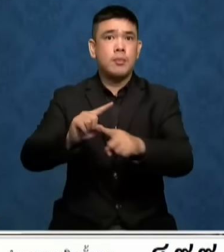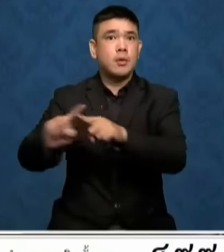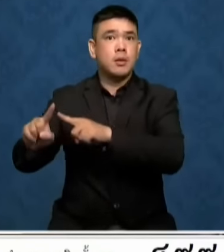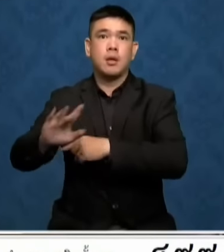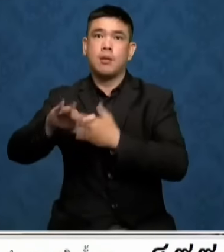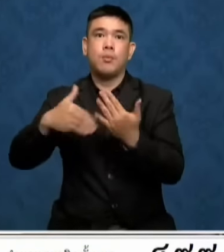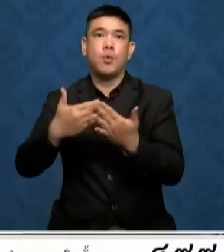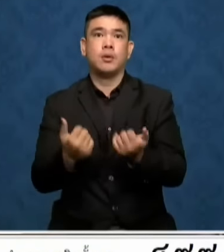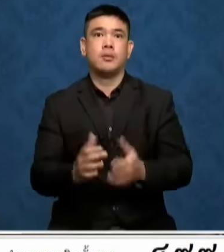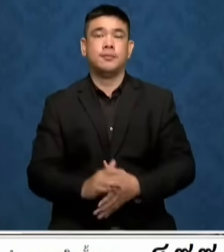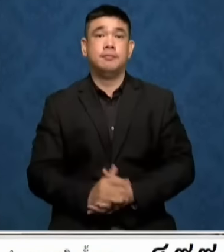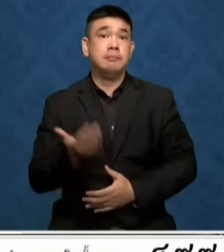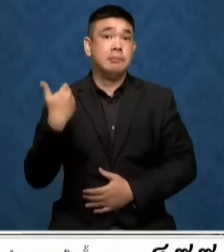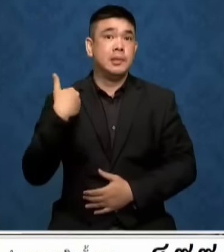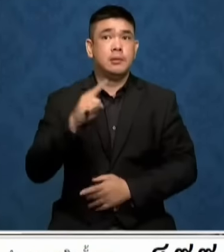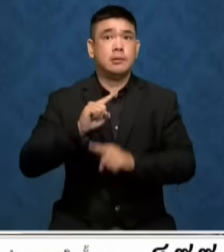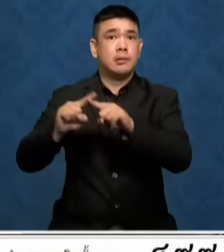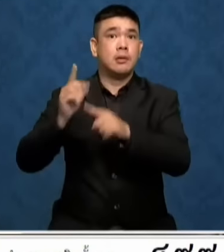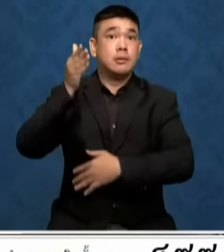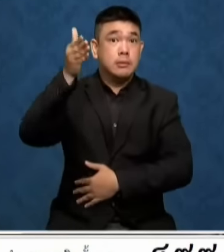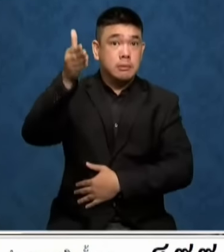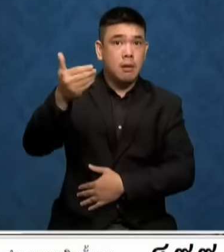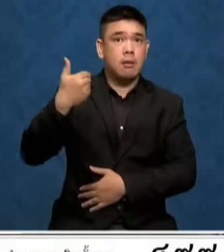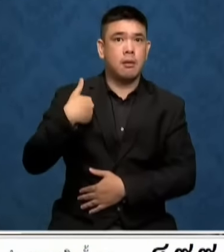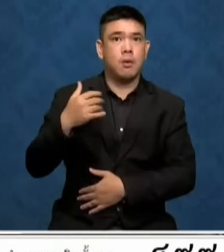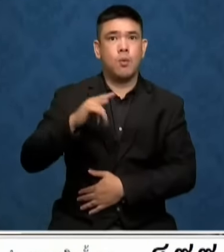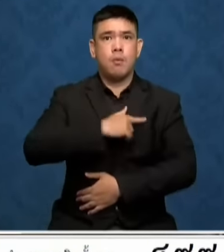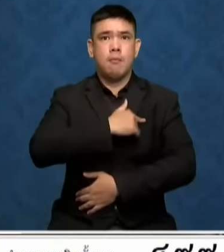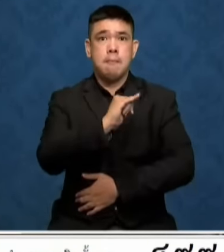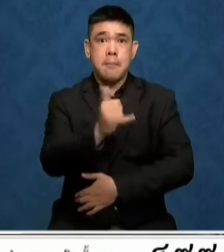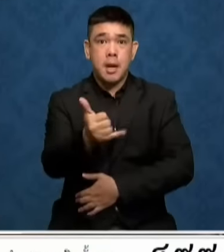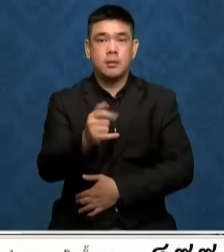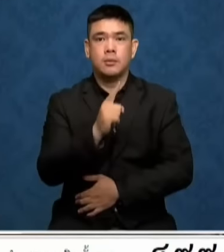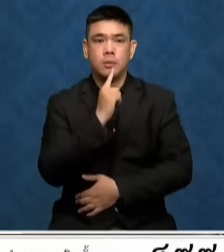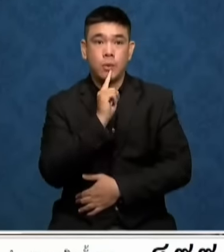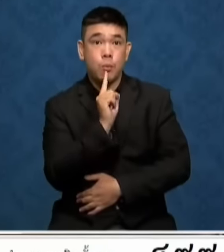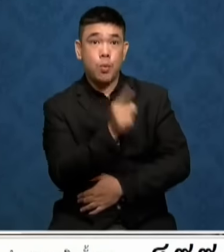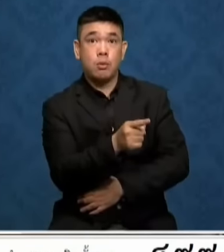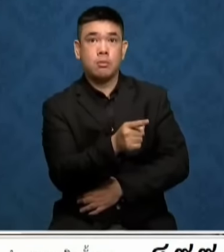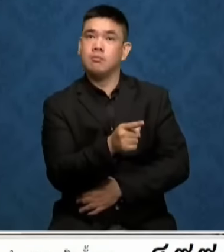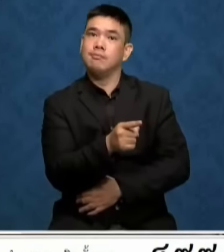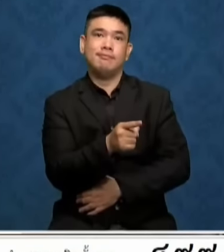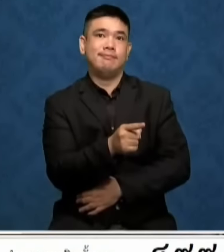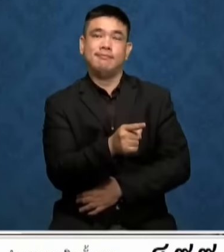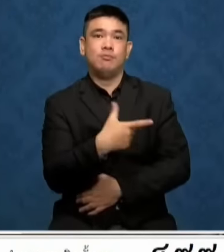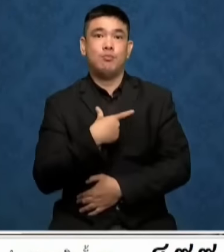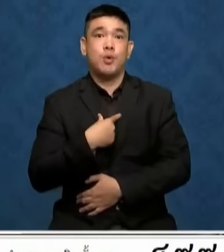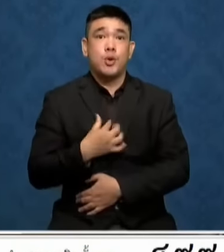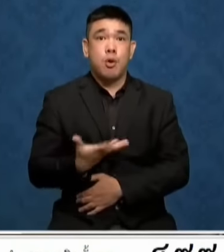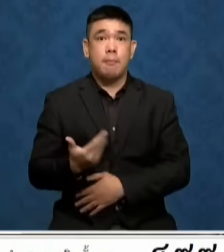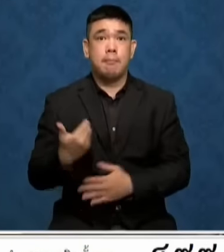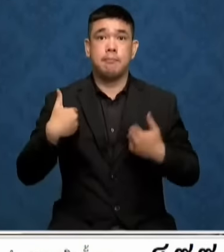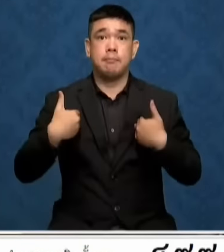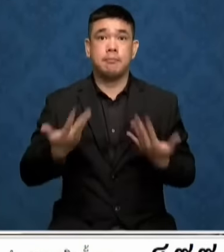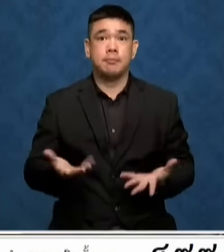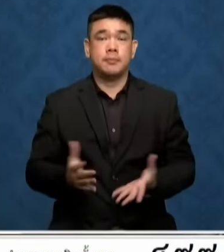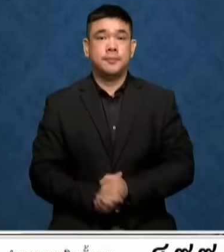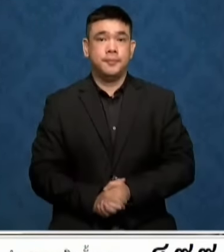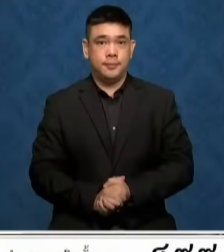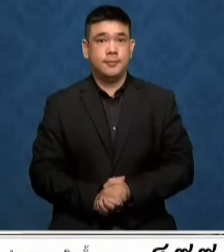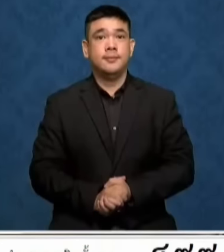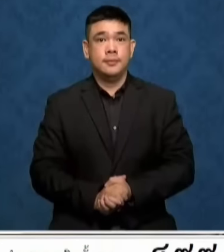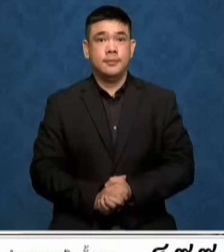เรื่องแบบนี้เกิดขึ้นกับพรรคไหนก็ได้นะคะเมื่อไหร่ก็ตามที่คุณอาจจะไม่เป็นที่พึงปรารถนาแล้วท่านประ